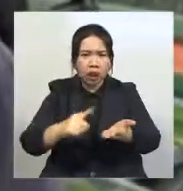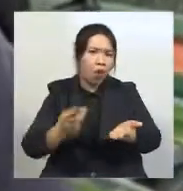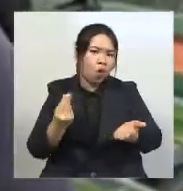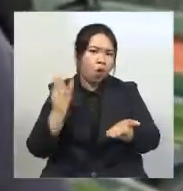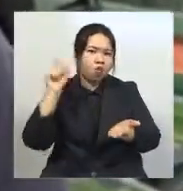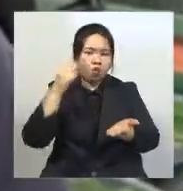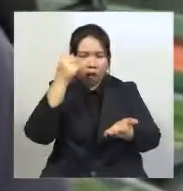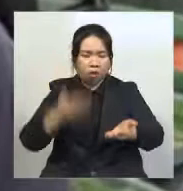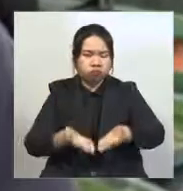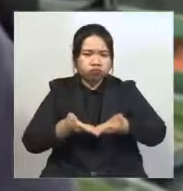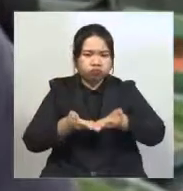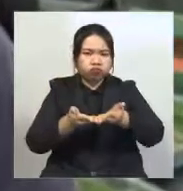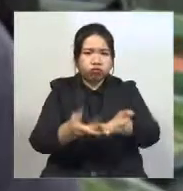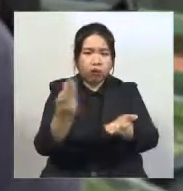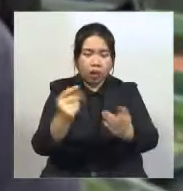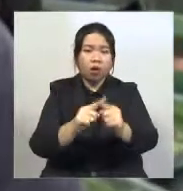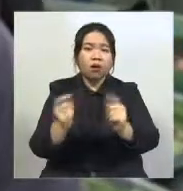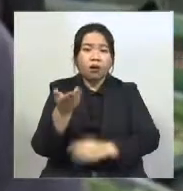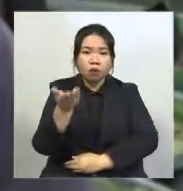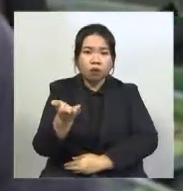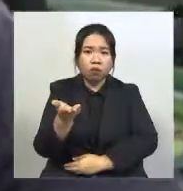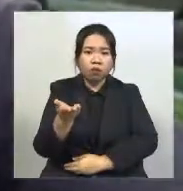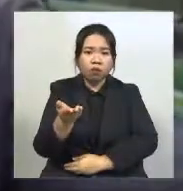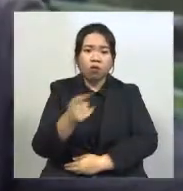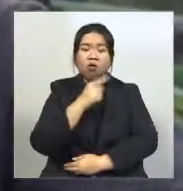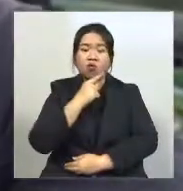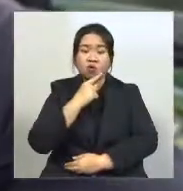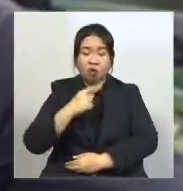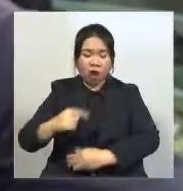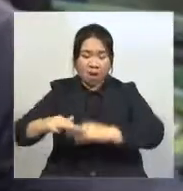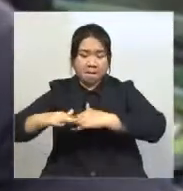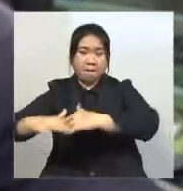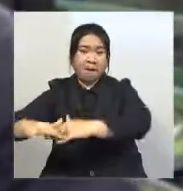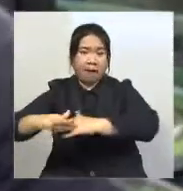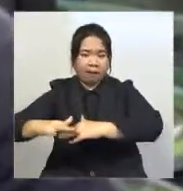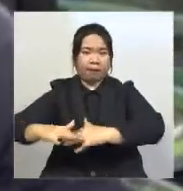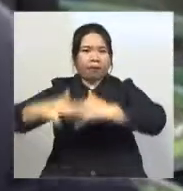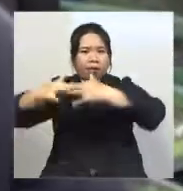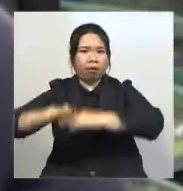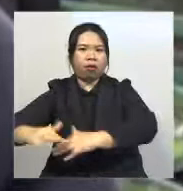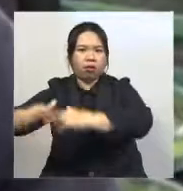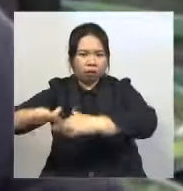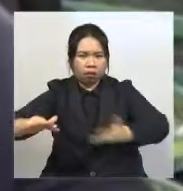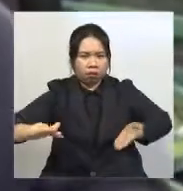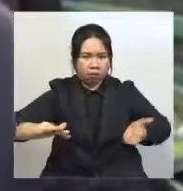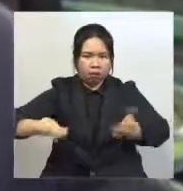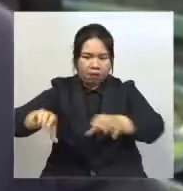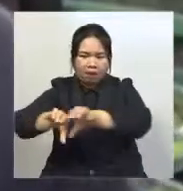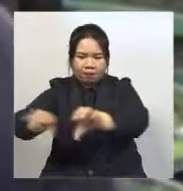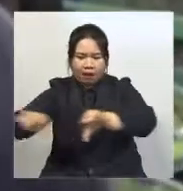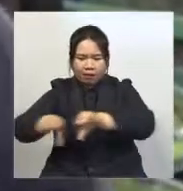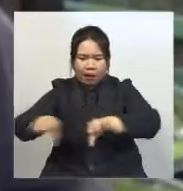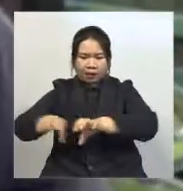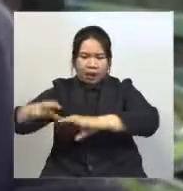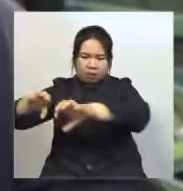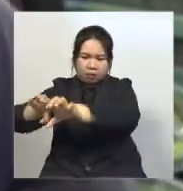ราะน้ำมันขึ้นใช่ไหมคะจะเข้าช่วยระดับที่ตีห่าวจากแพหน่อยเพราะมันสะเทือนถังที่อยู่ใต้แพของเรามันออกจากแ